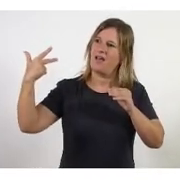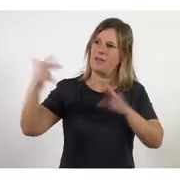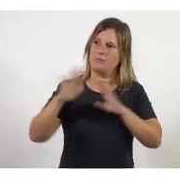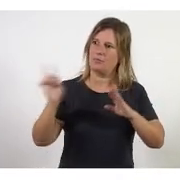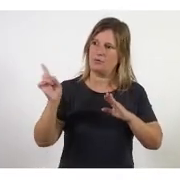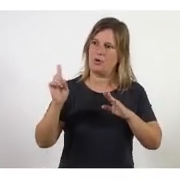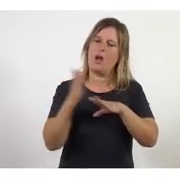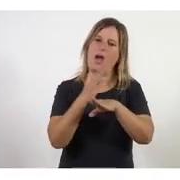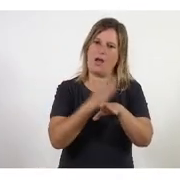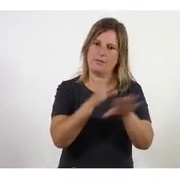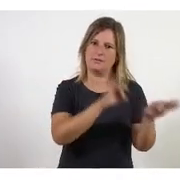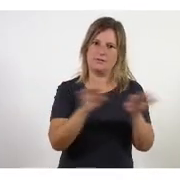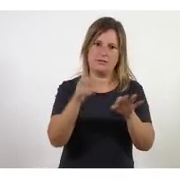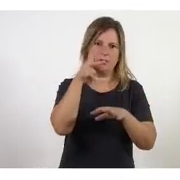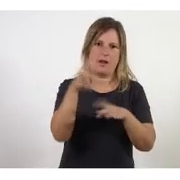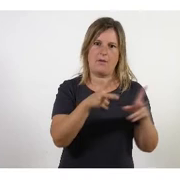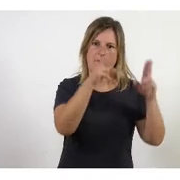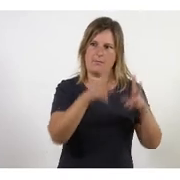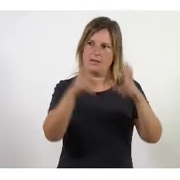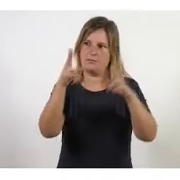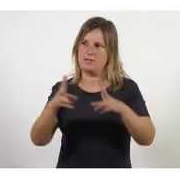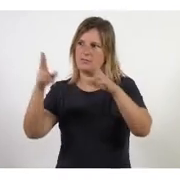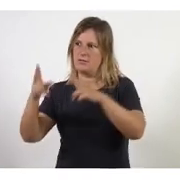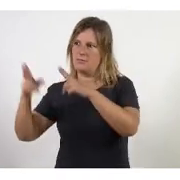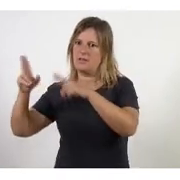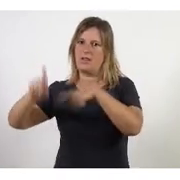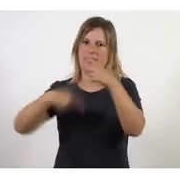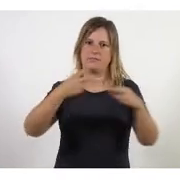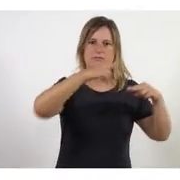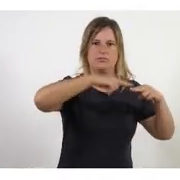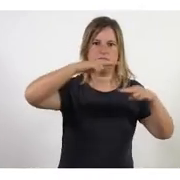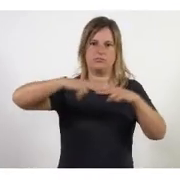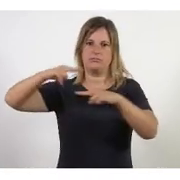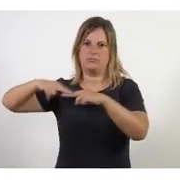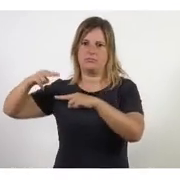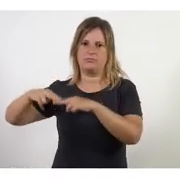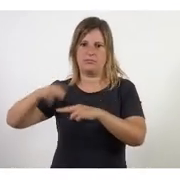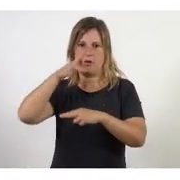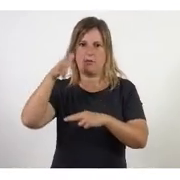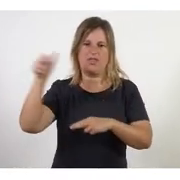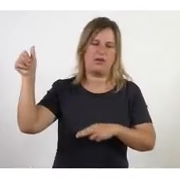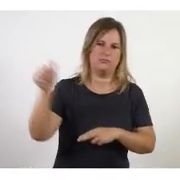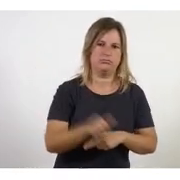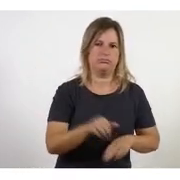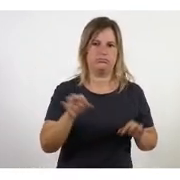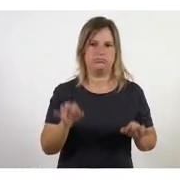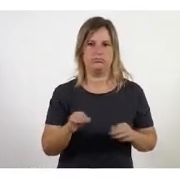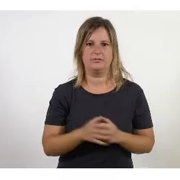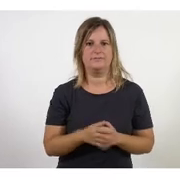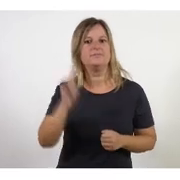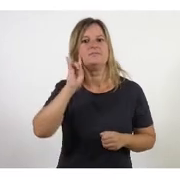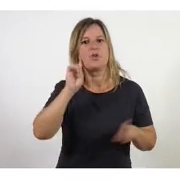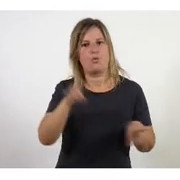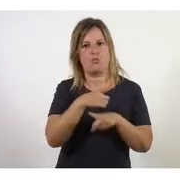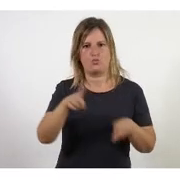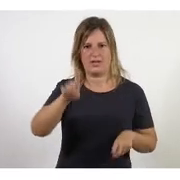planificat, gravat a passos, desmembrat i després muntat amb un vídeo amb una, suposo que la sentiu, una